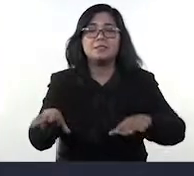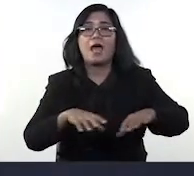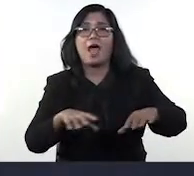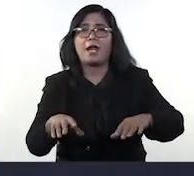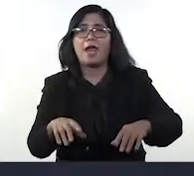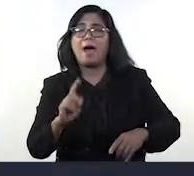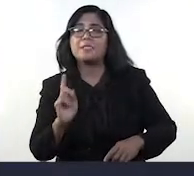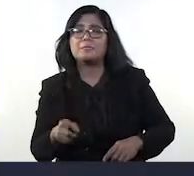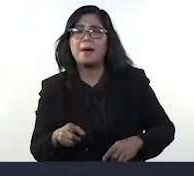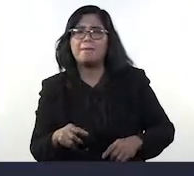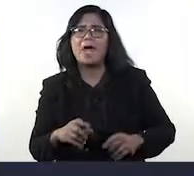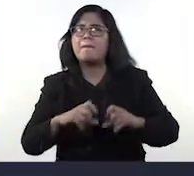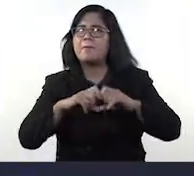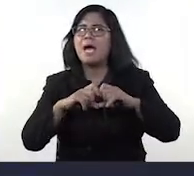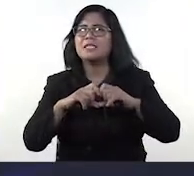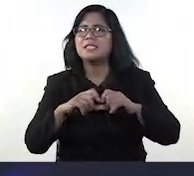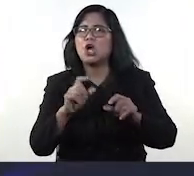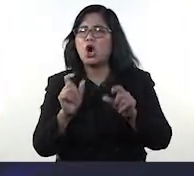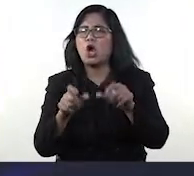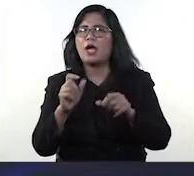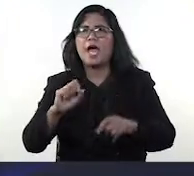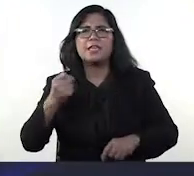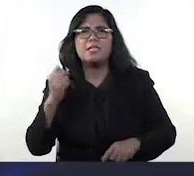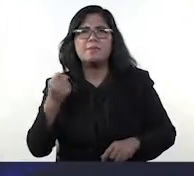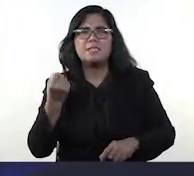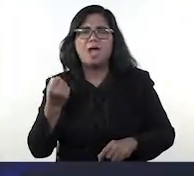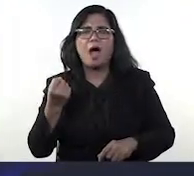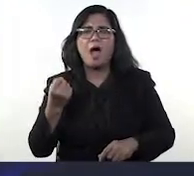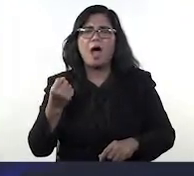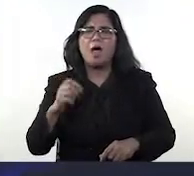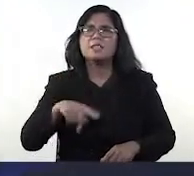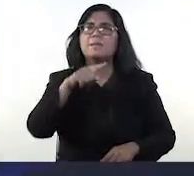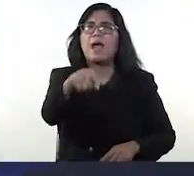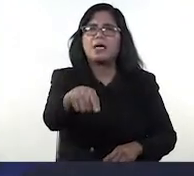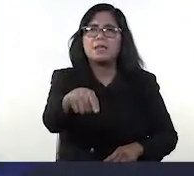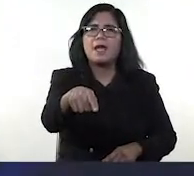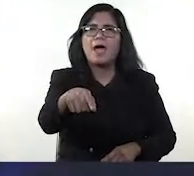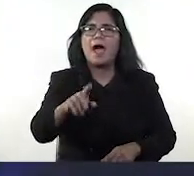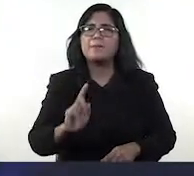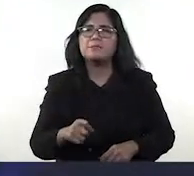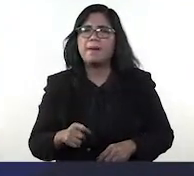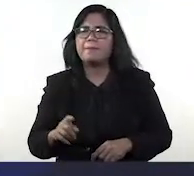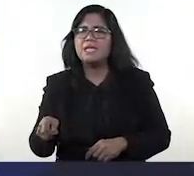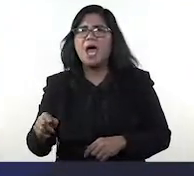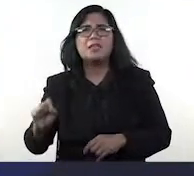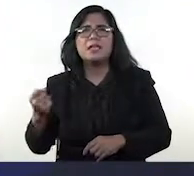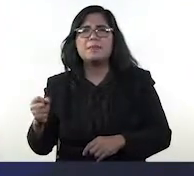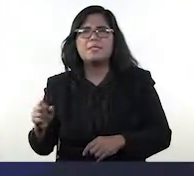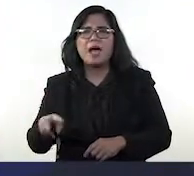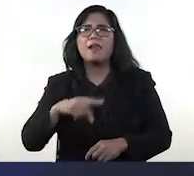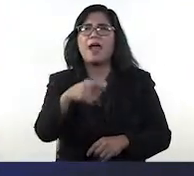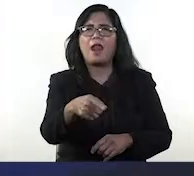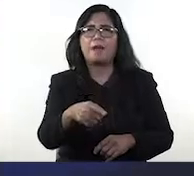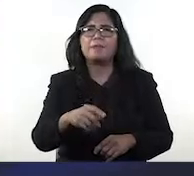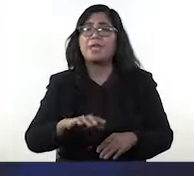Hai orang yang tidak mampu menyebrang jalan kita nggak mau dia mengalami kecelakaan Hai atau